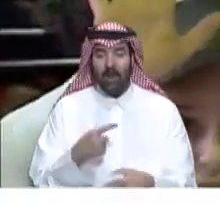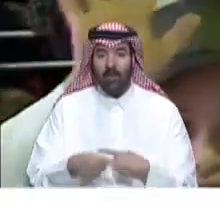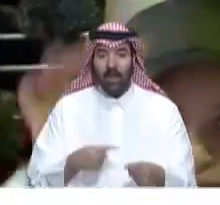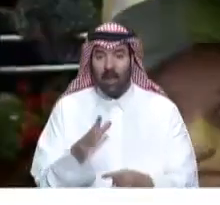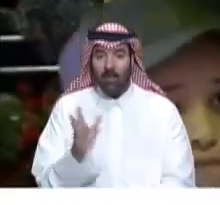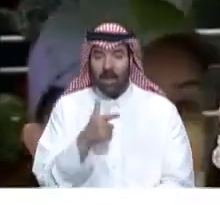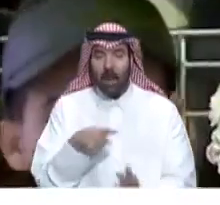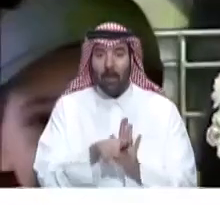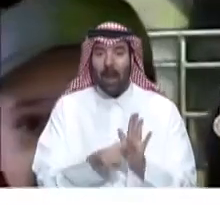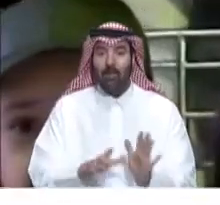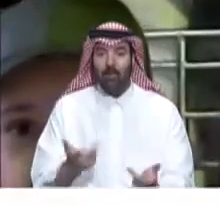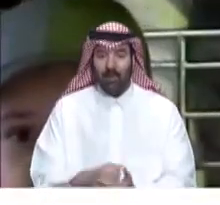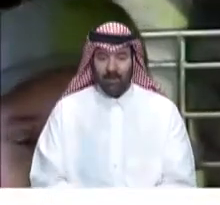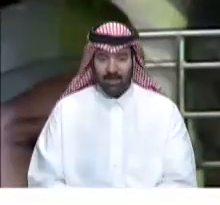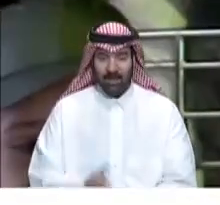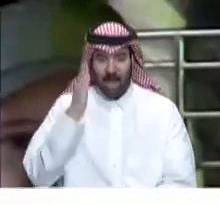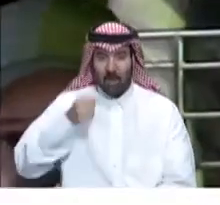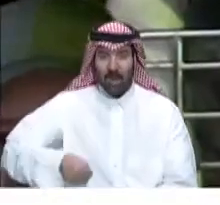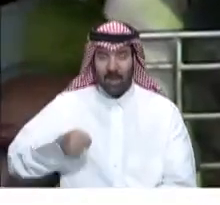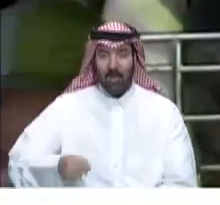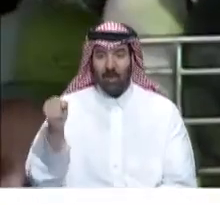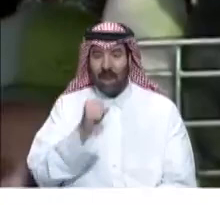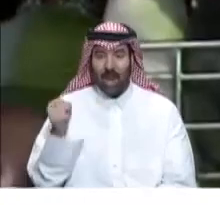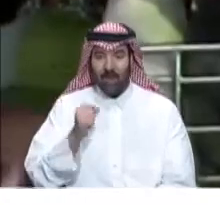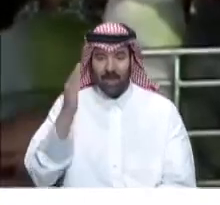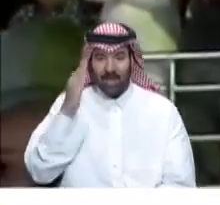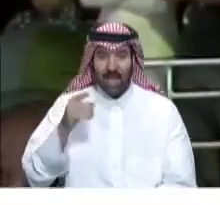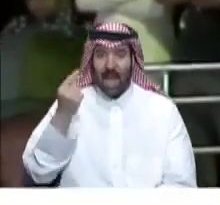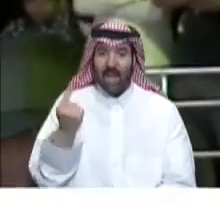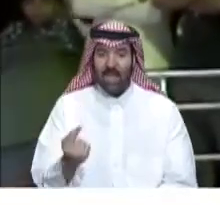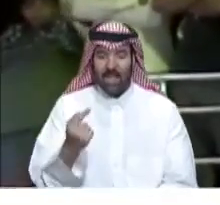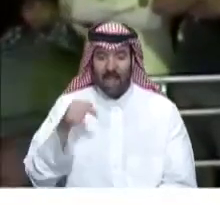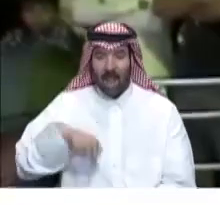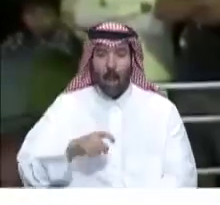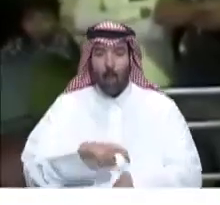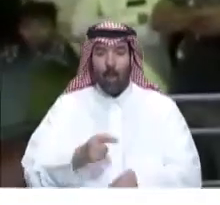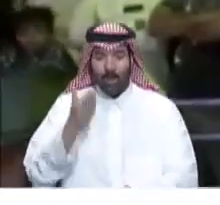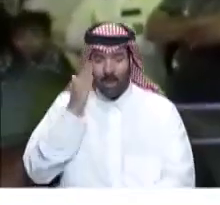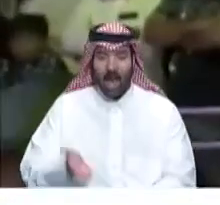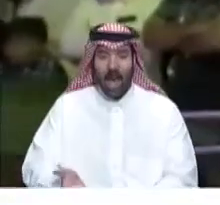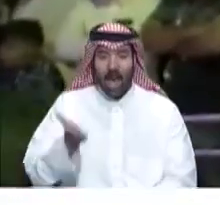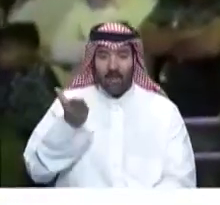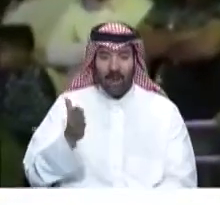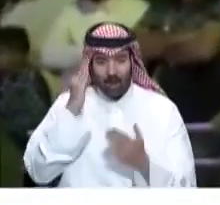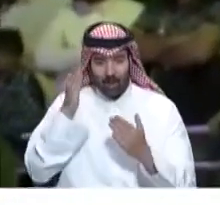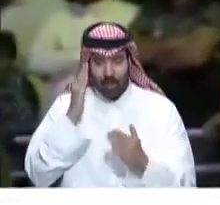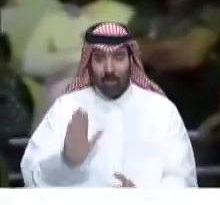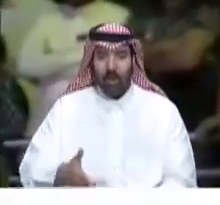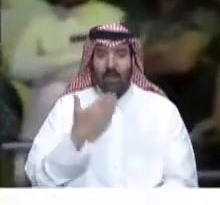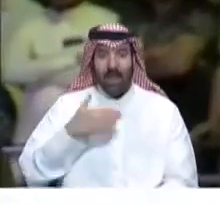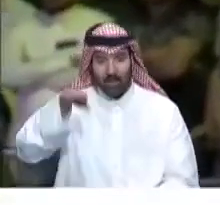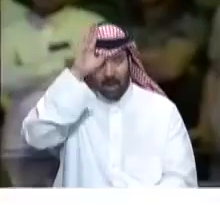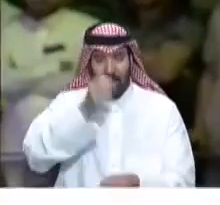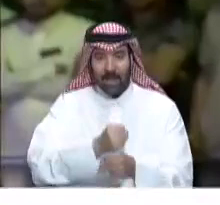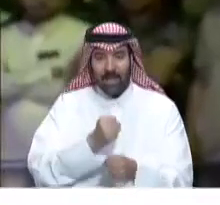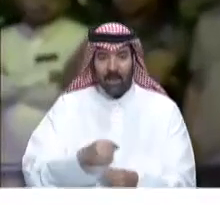عن هذه الفعاليات. أهلا وسهلا بكم، في البداية أنتهز هالفرصة وأرفع أهم أسمايات التهاني والتبريكات